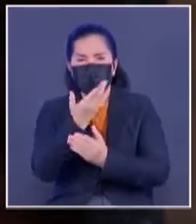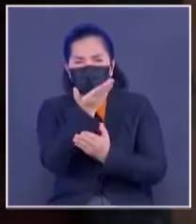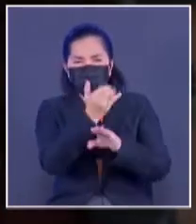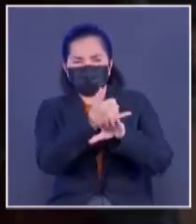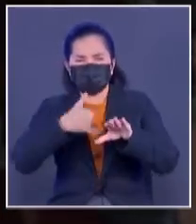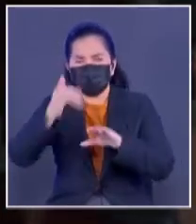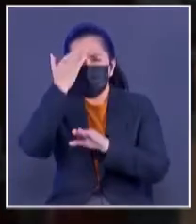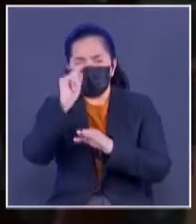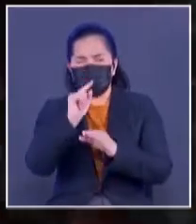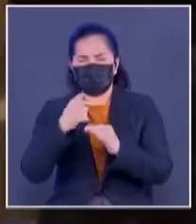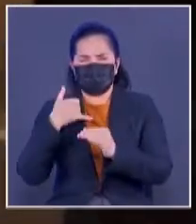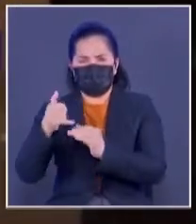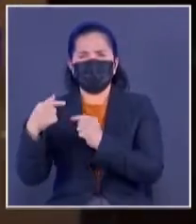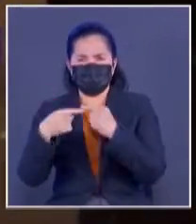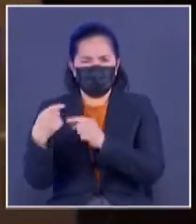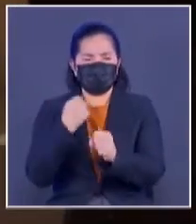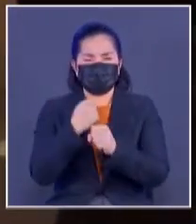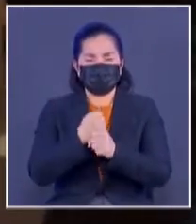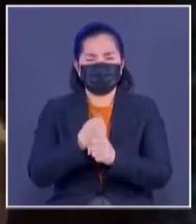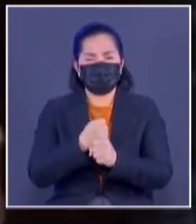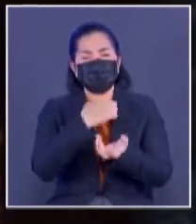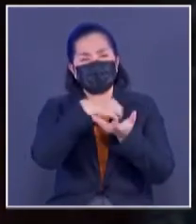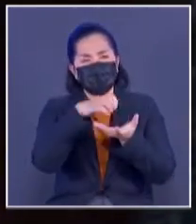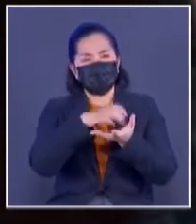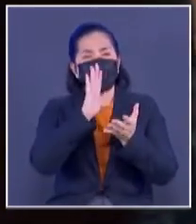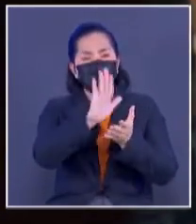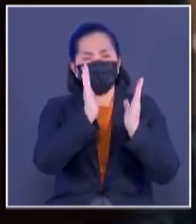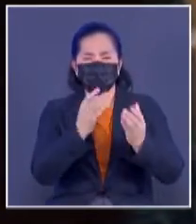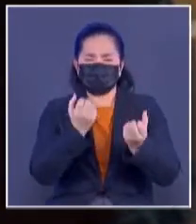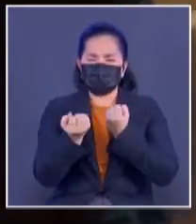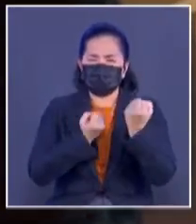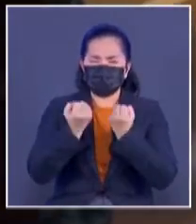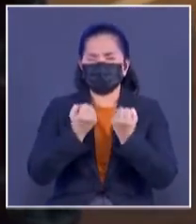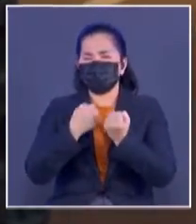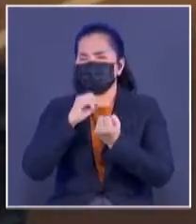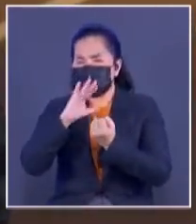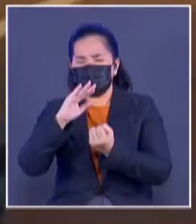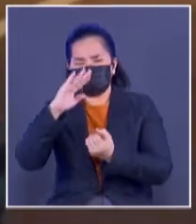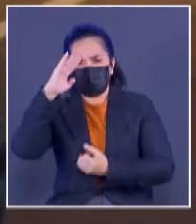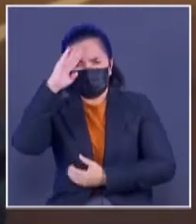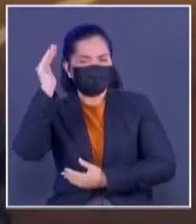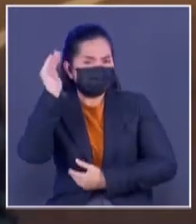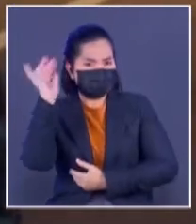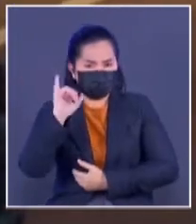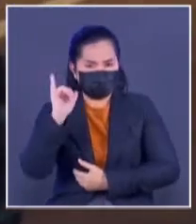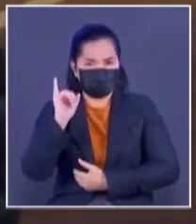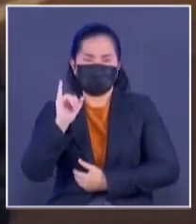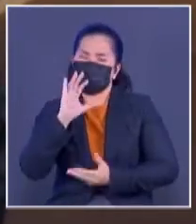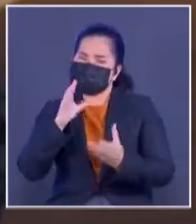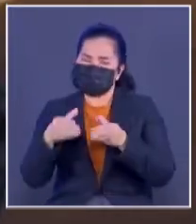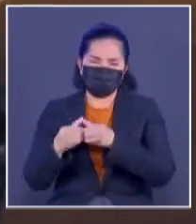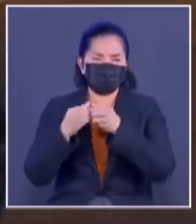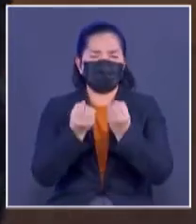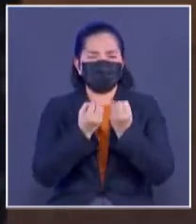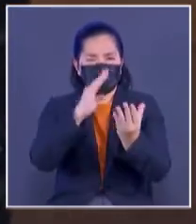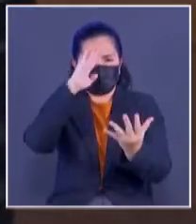อเบื้องต้นเจ้าหน้าที่ยังไม่ปักใจเชื่อนะครับตามคำบอกเล่าของนายประสิทธิ์แล้วก็ได้ควบคุมตัวส่งสภ.ปากจั่นที่อำเภอกระบุรี